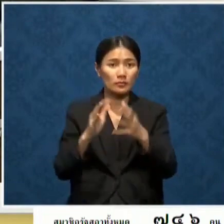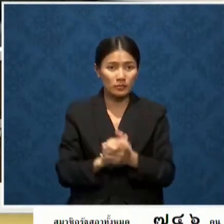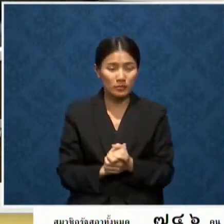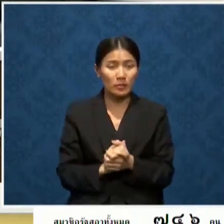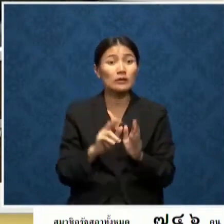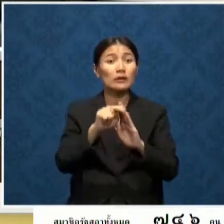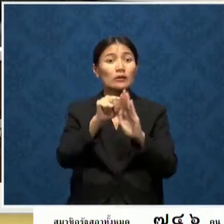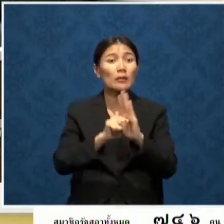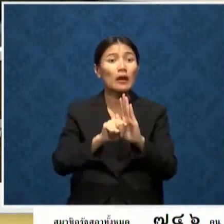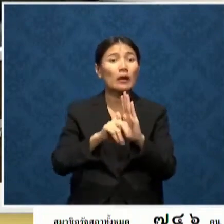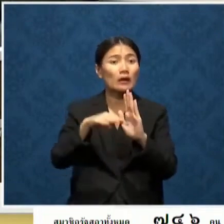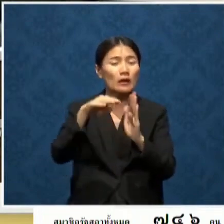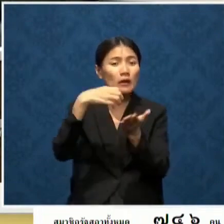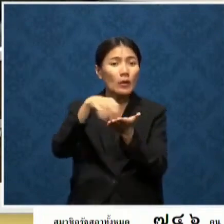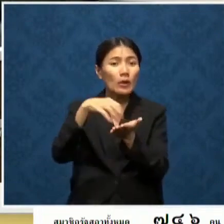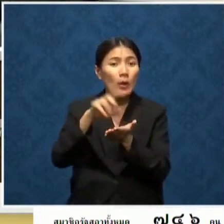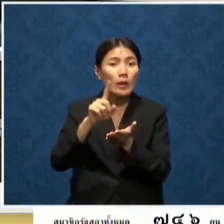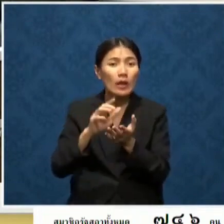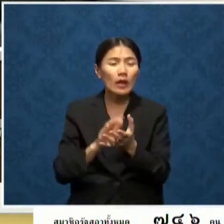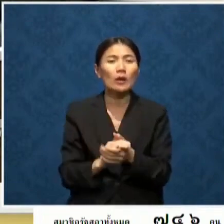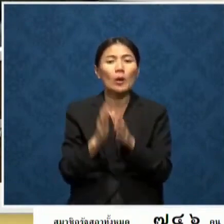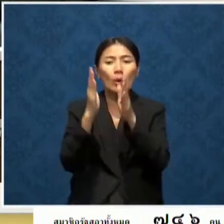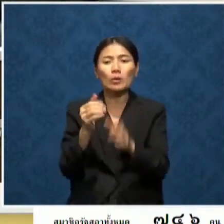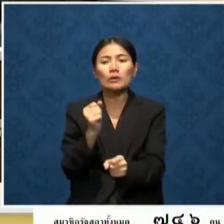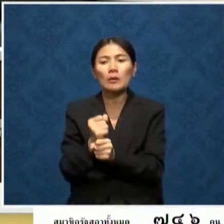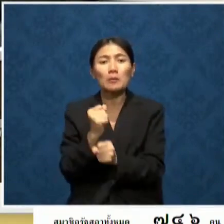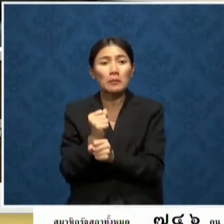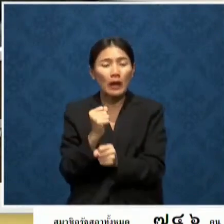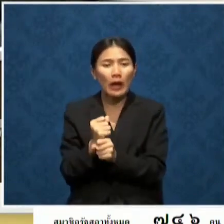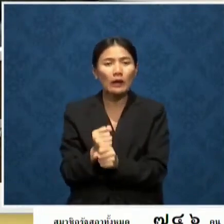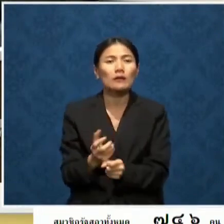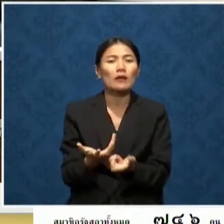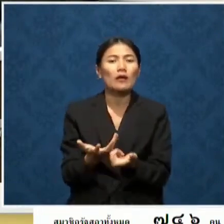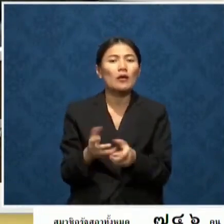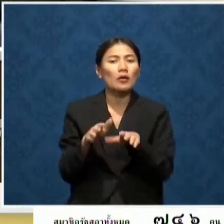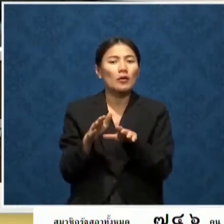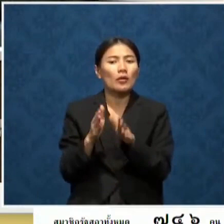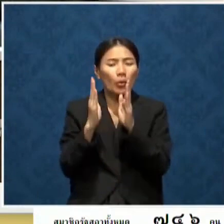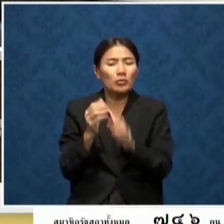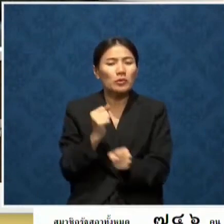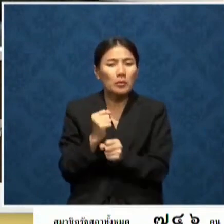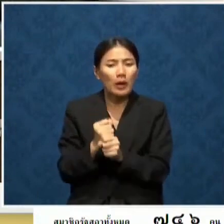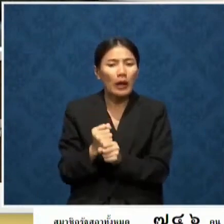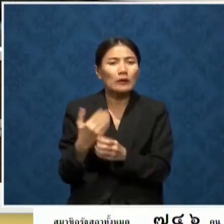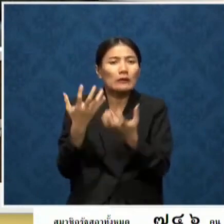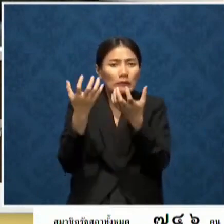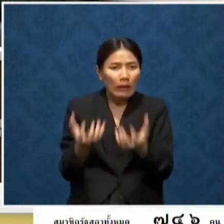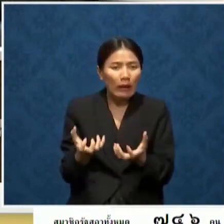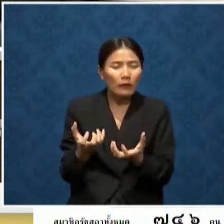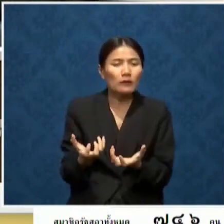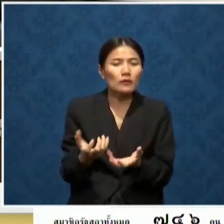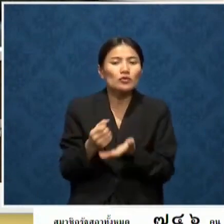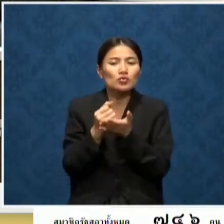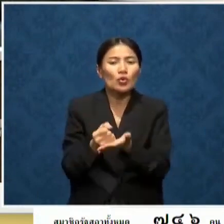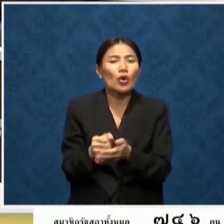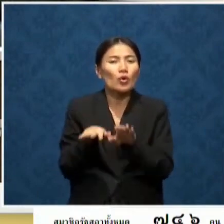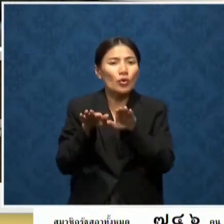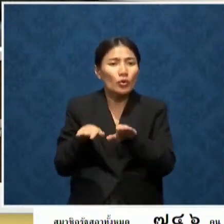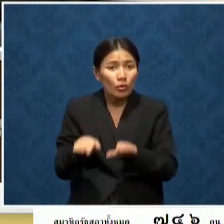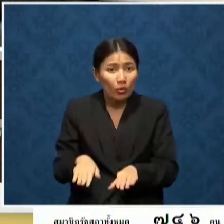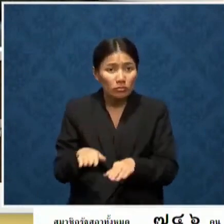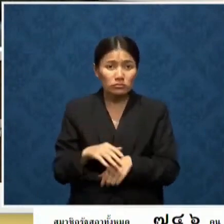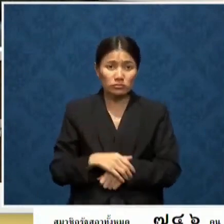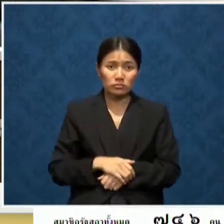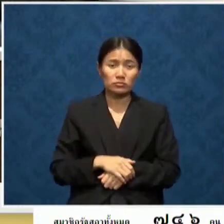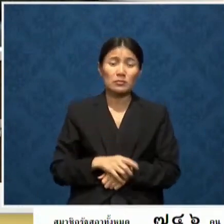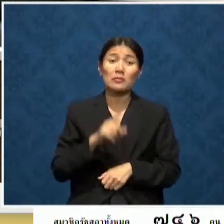่านระบุเพียแ่ว่าลดภาระงานบุคคลาก่อนทางคารแพทย์รวมแล้ว 7 คำสนๆครับแค่นั้นครันี่เหครับ คำมนสัญญา